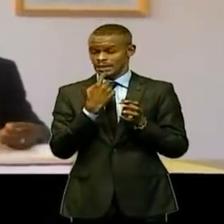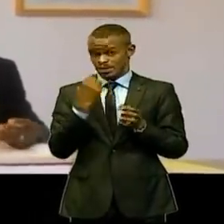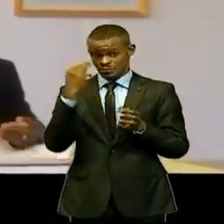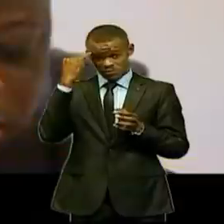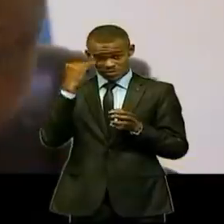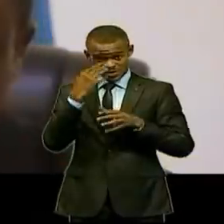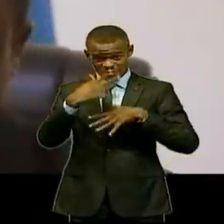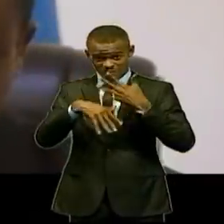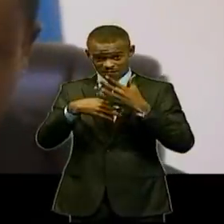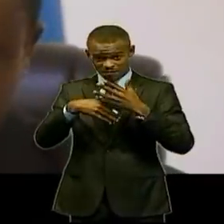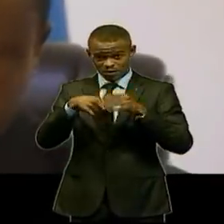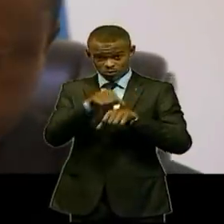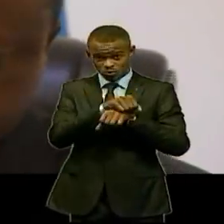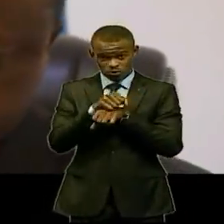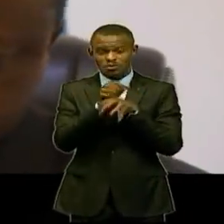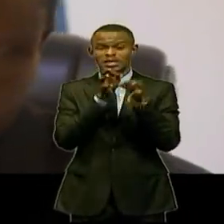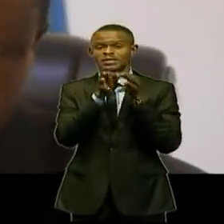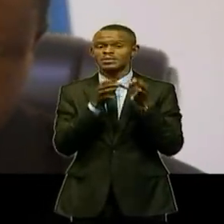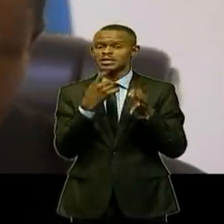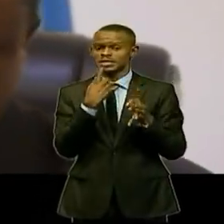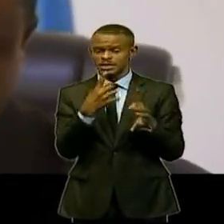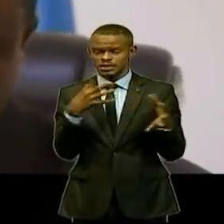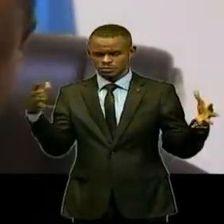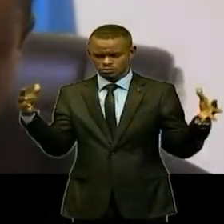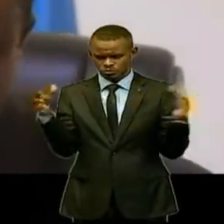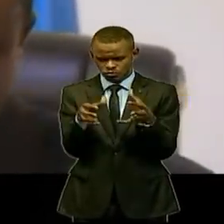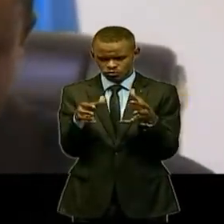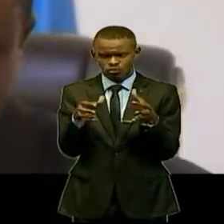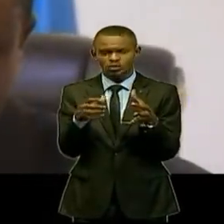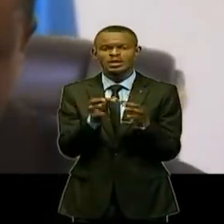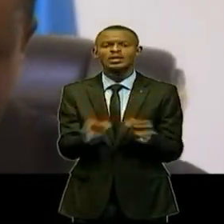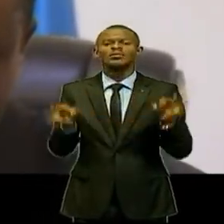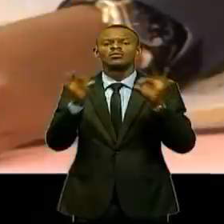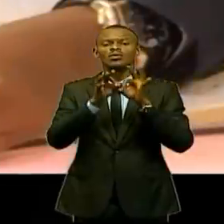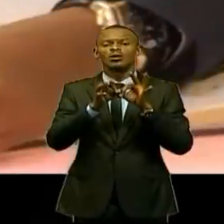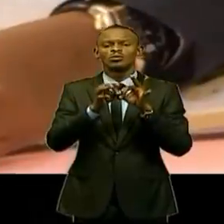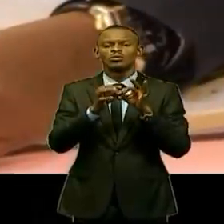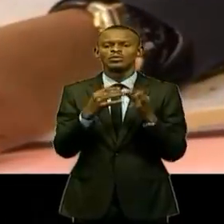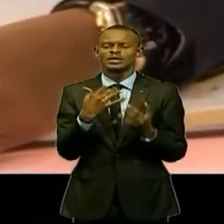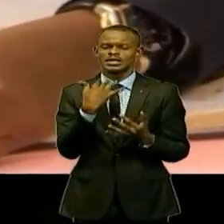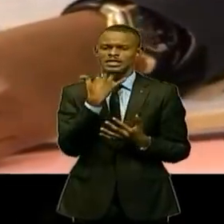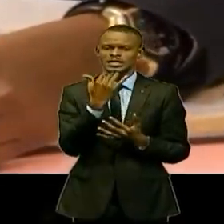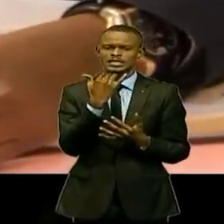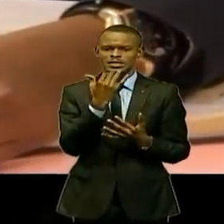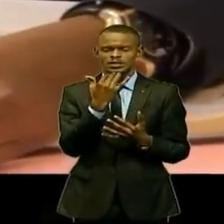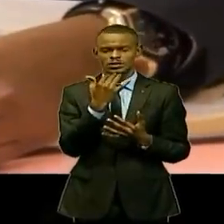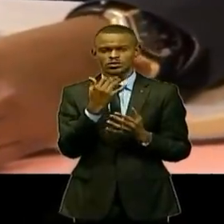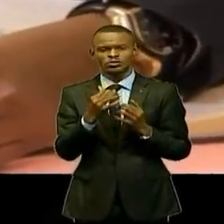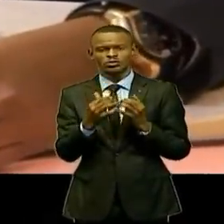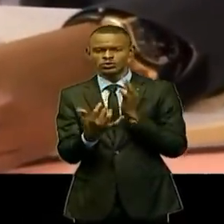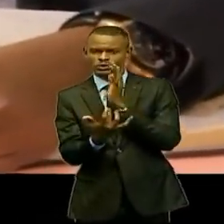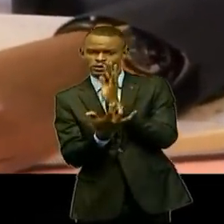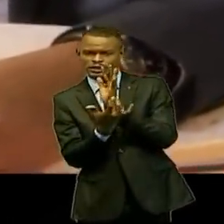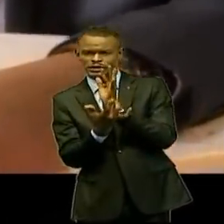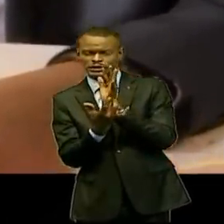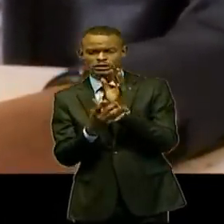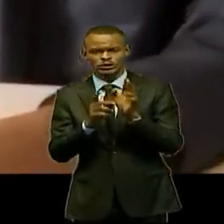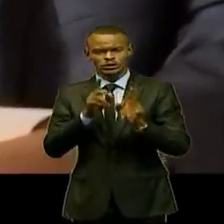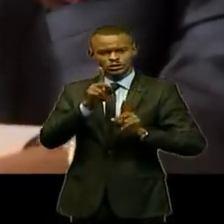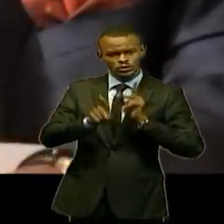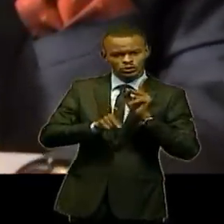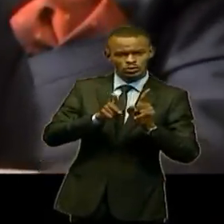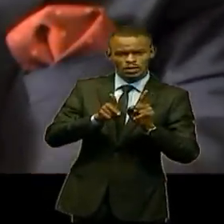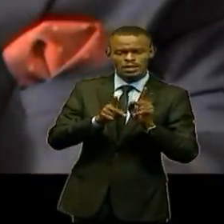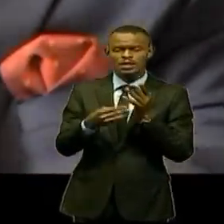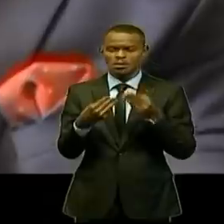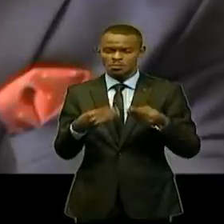commun des ressources humaines, techniques, logistiques et matérielles dédiées à la réalisation